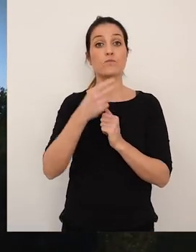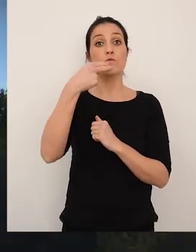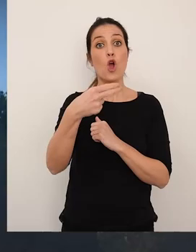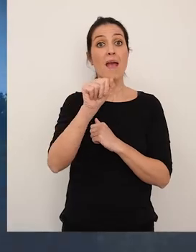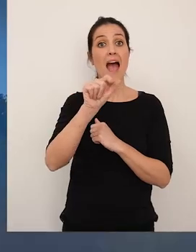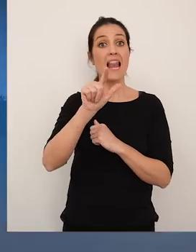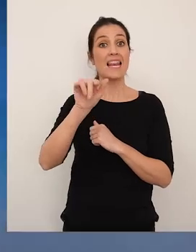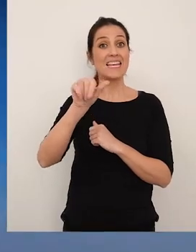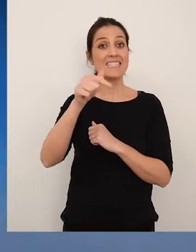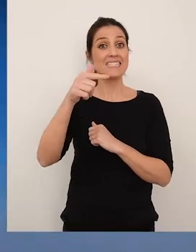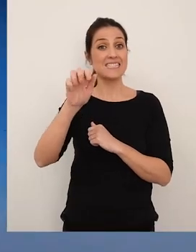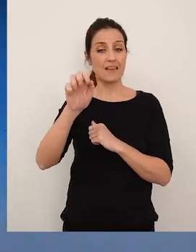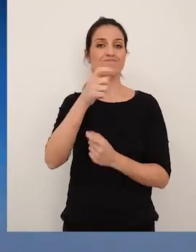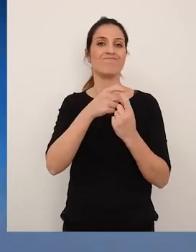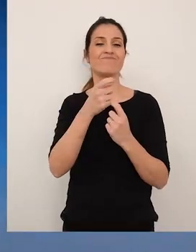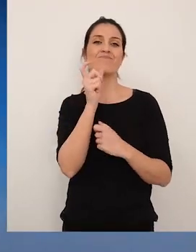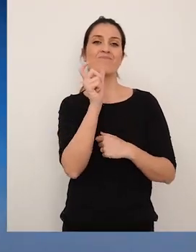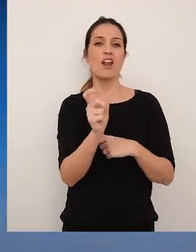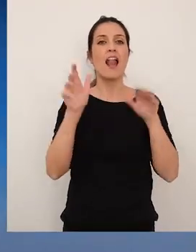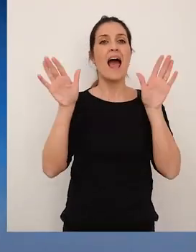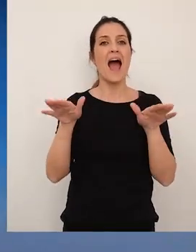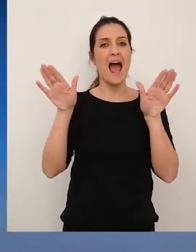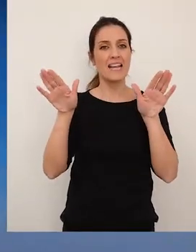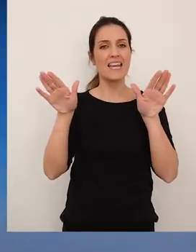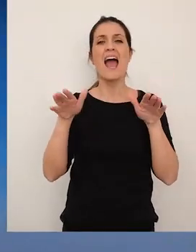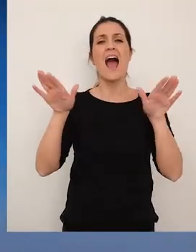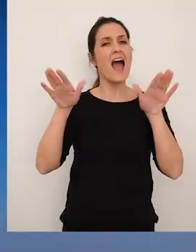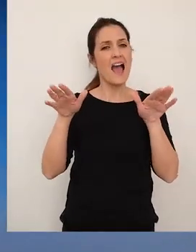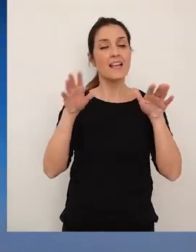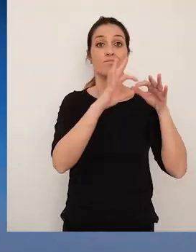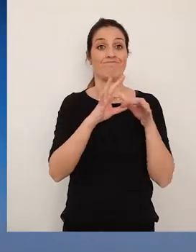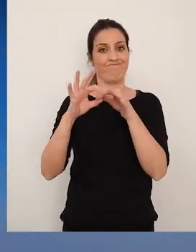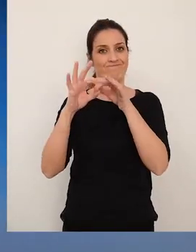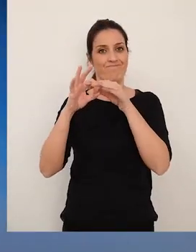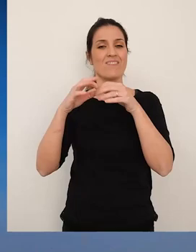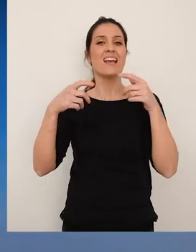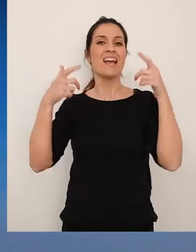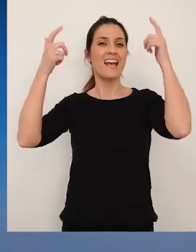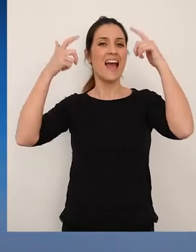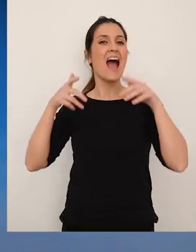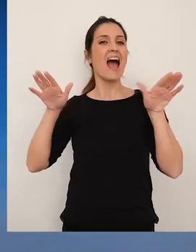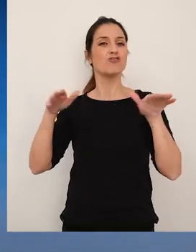Il toponimo di Alliste deriva dalla parola ali, che farebbe riferimento alle ali dell'arcangelo Michele.